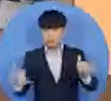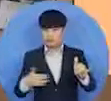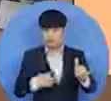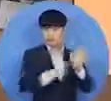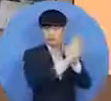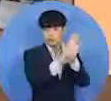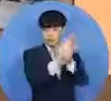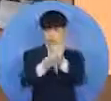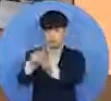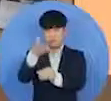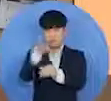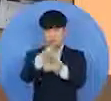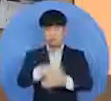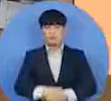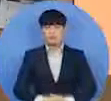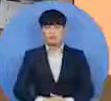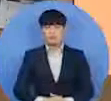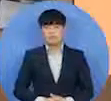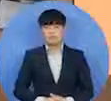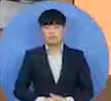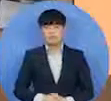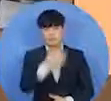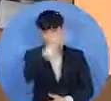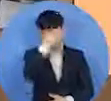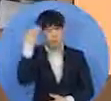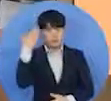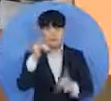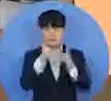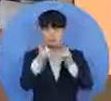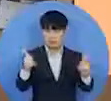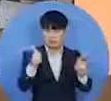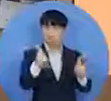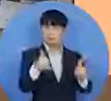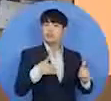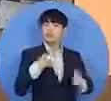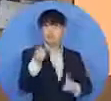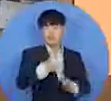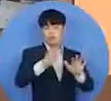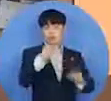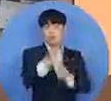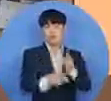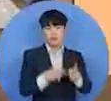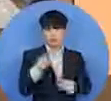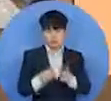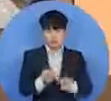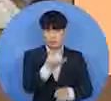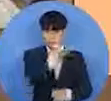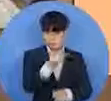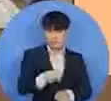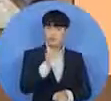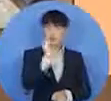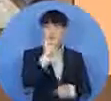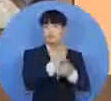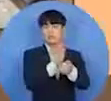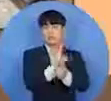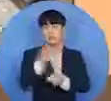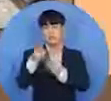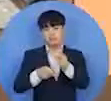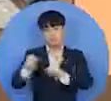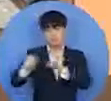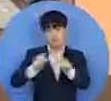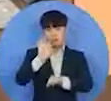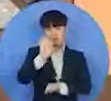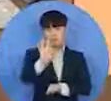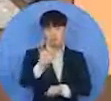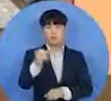창업가와 활동 공간 조성 지원자 등을 모집합니다. 청년 활동 공간 조성 사업은 임대료 지원 및 사업